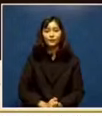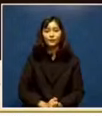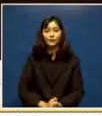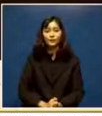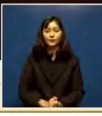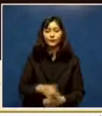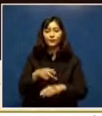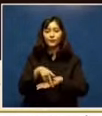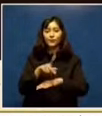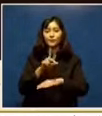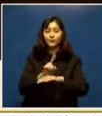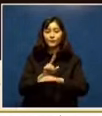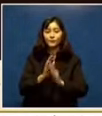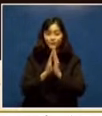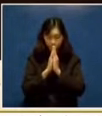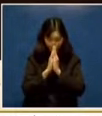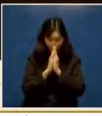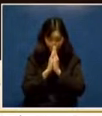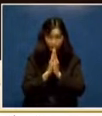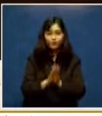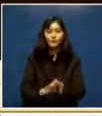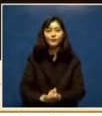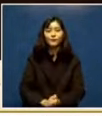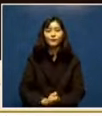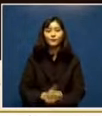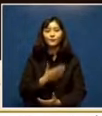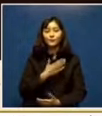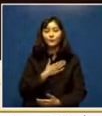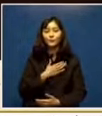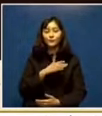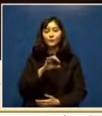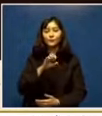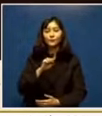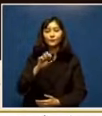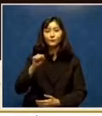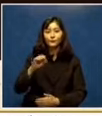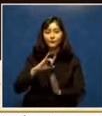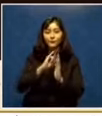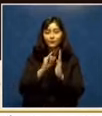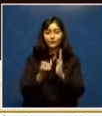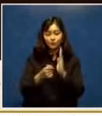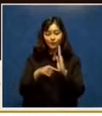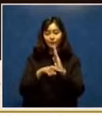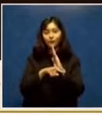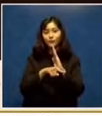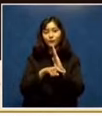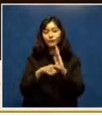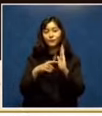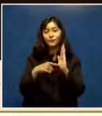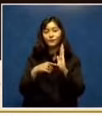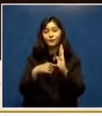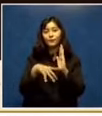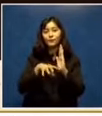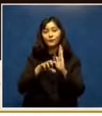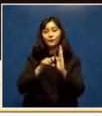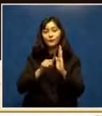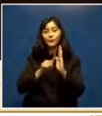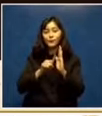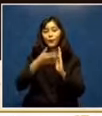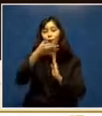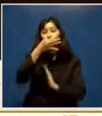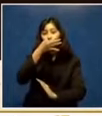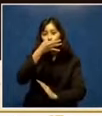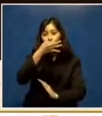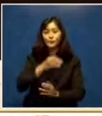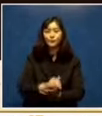เรียนท่านประธานสภาที่เคารพกับผมศิลสิทธิ์ทรงนุ้ยสมาชิกสภาผู้แทนราษฎรจังหวัดสมุทรสาครเขต3พรรคก้าวไกลขอฝาก